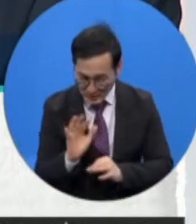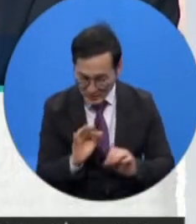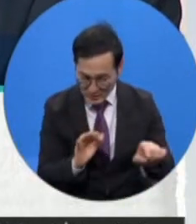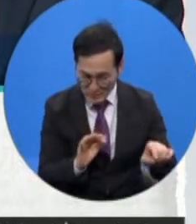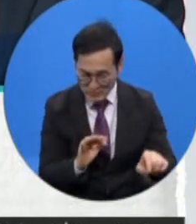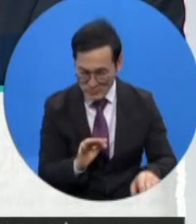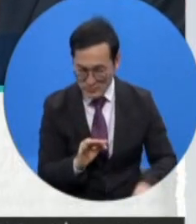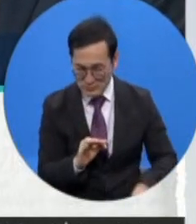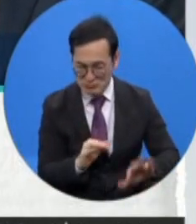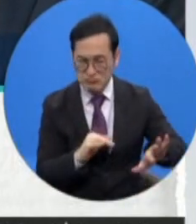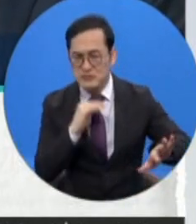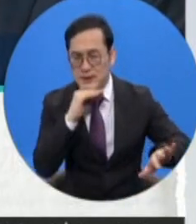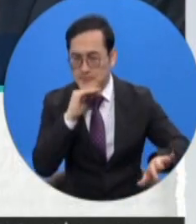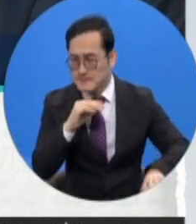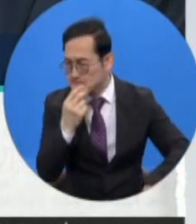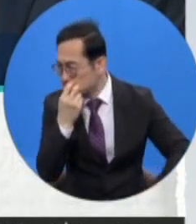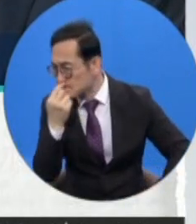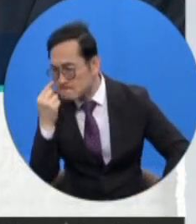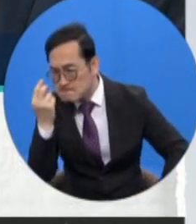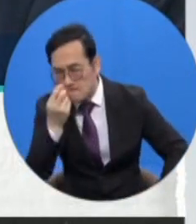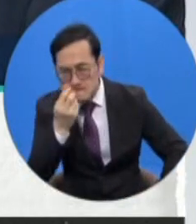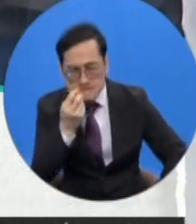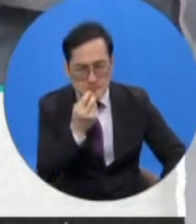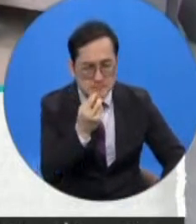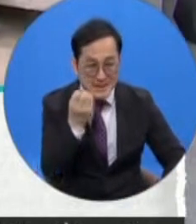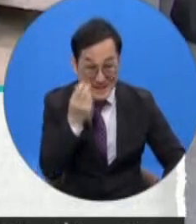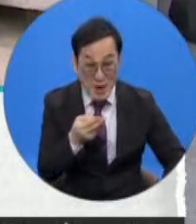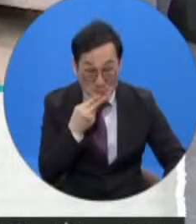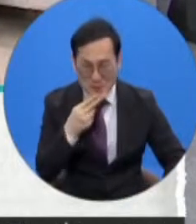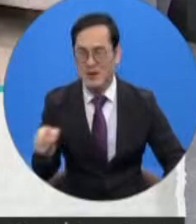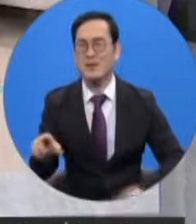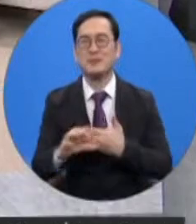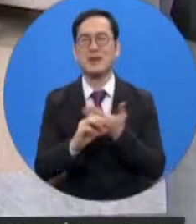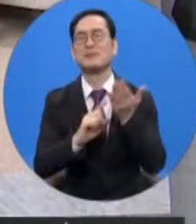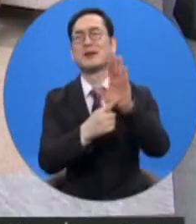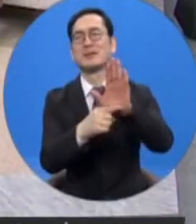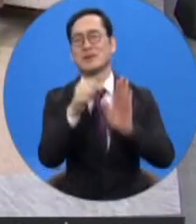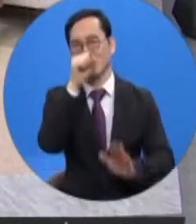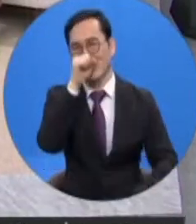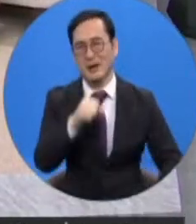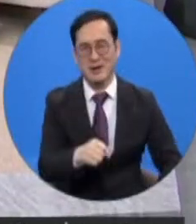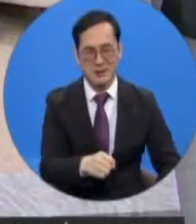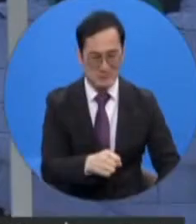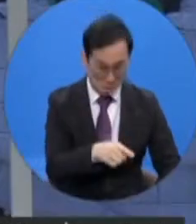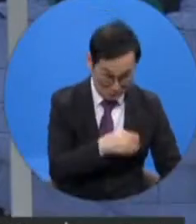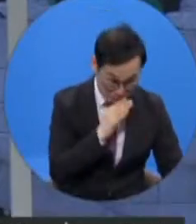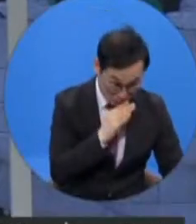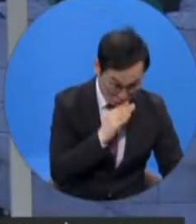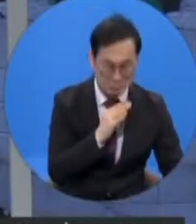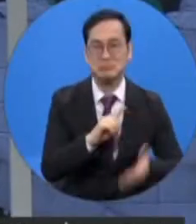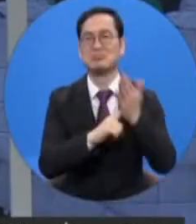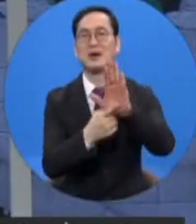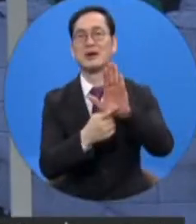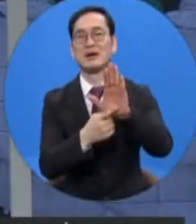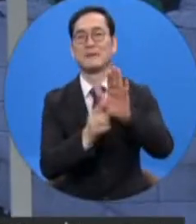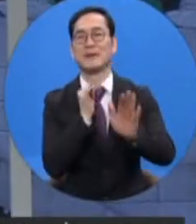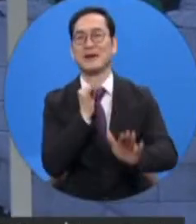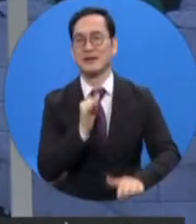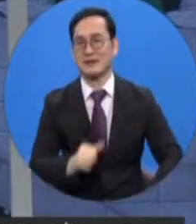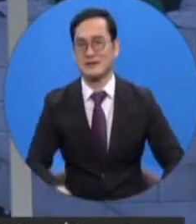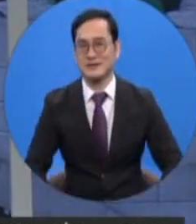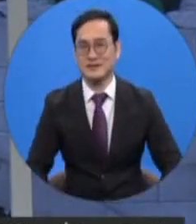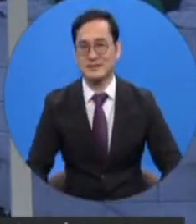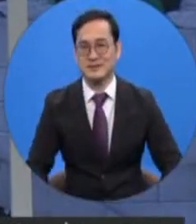드리고 싶습니다. 자, 이 의혹을 취재한 한 매체에 따르면 이재명 후보의 장남이 즉